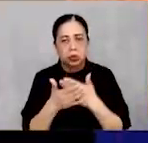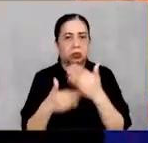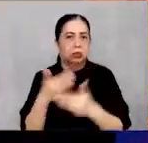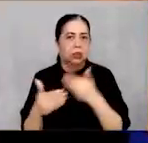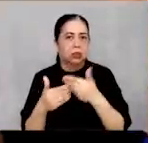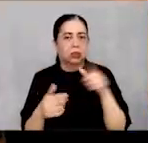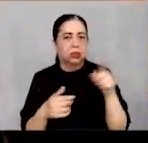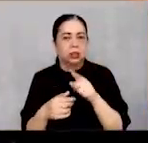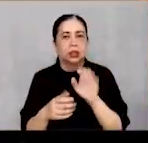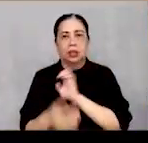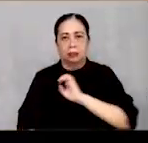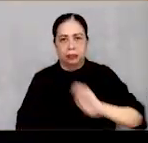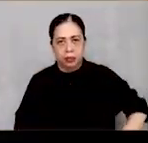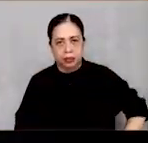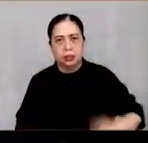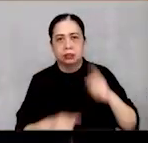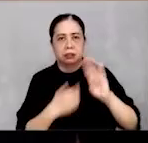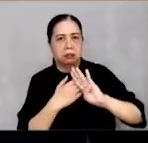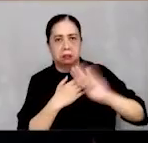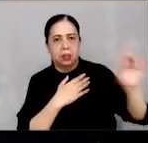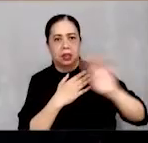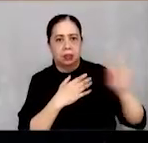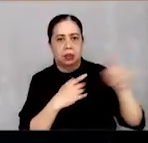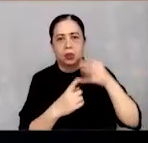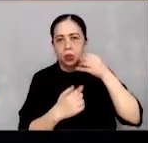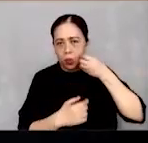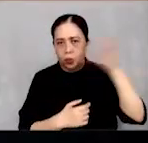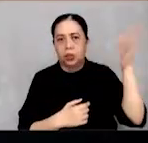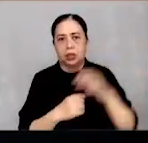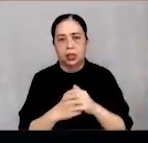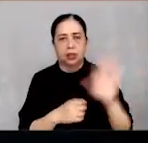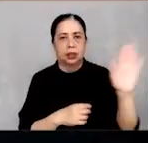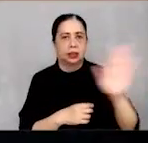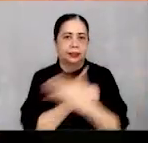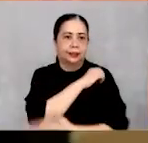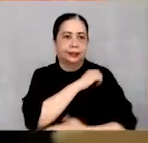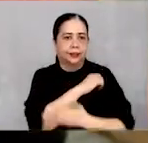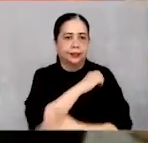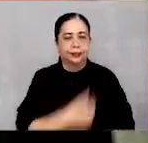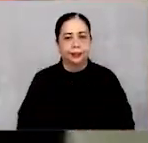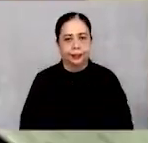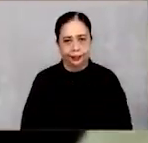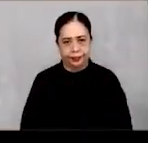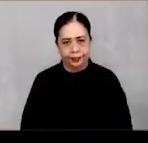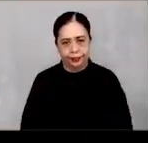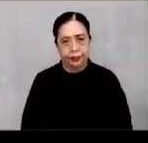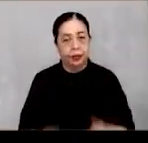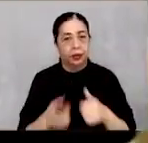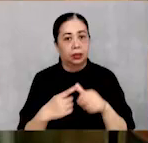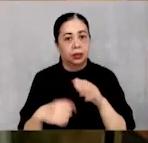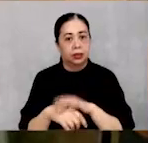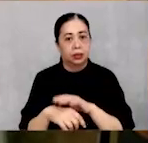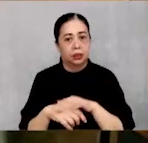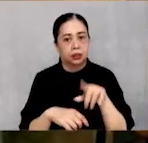mga embahada para sa repatriation para makauwi na rin sila sa kanilang mga bansa. Una nang binalaan ng Singwang